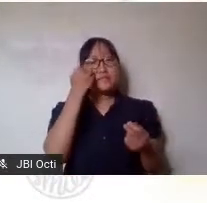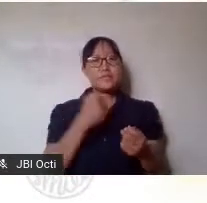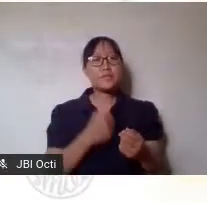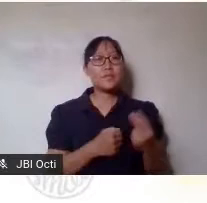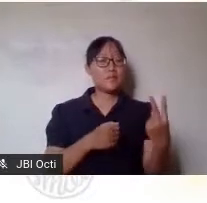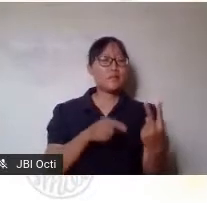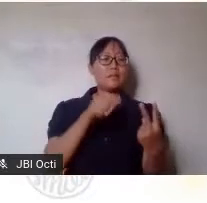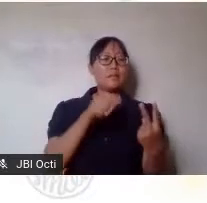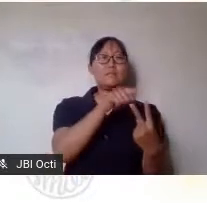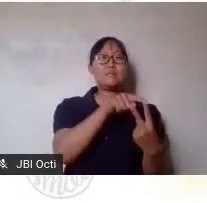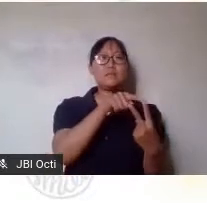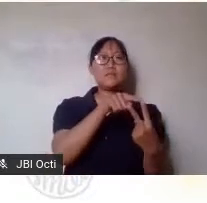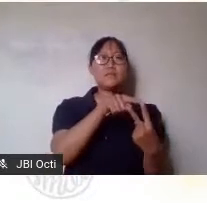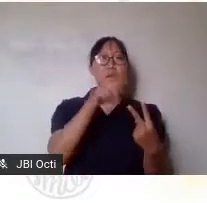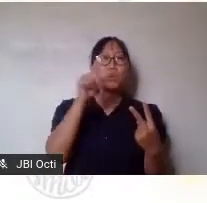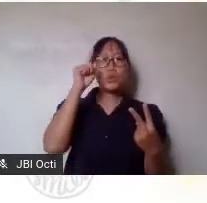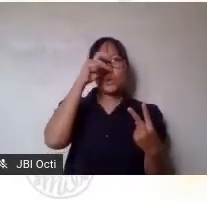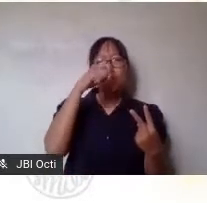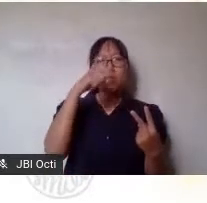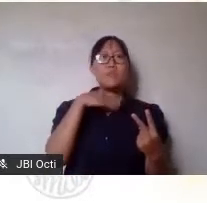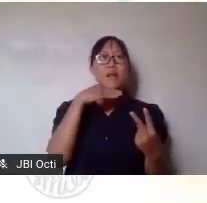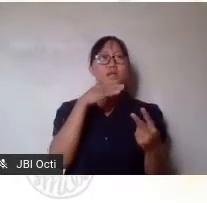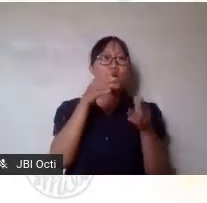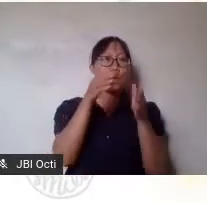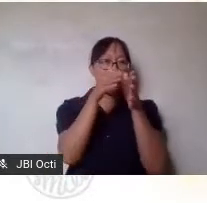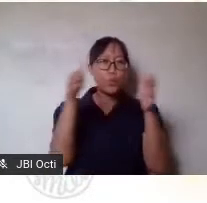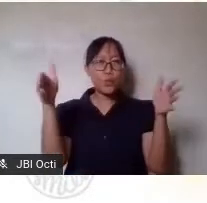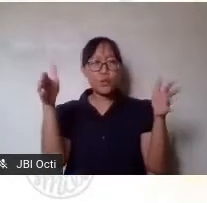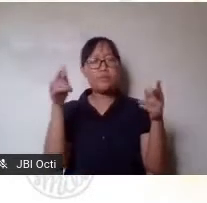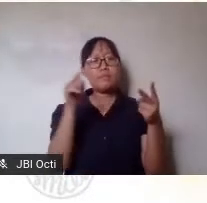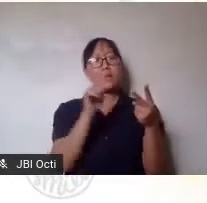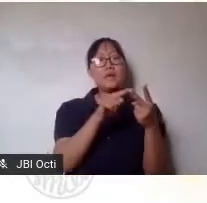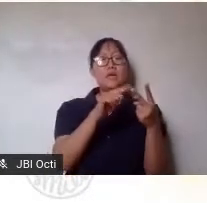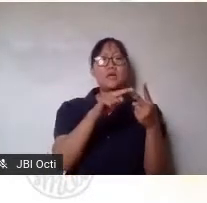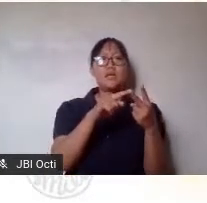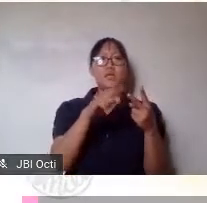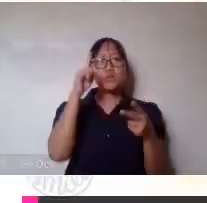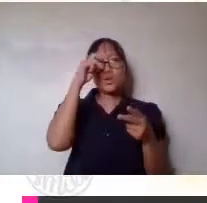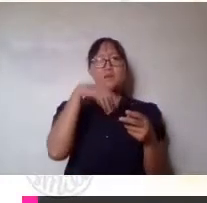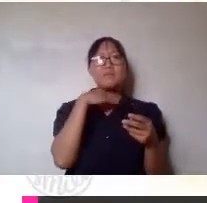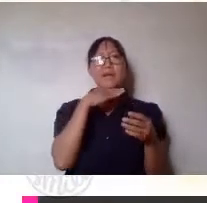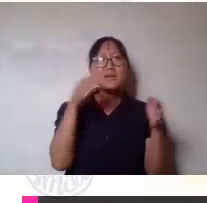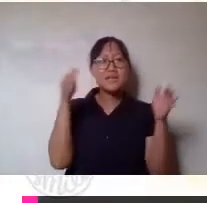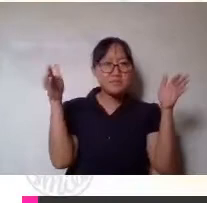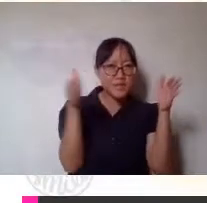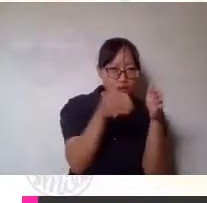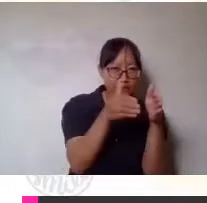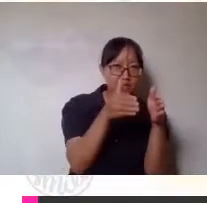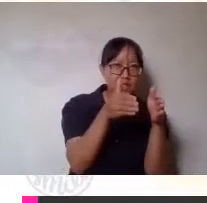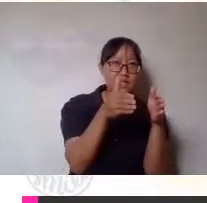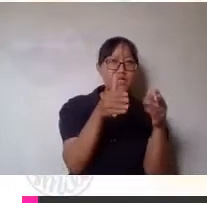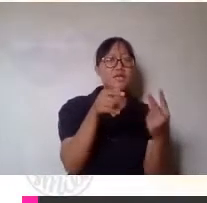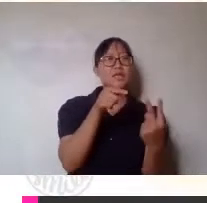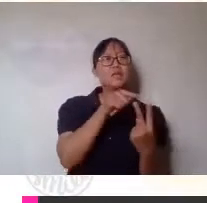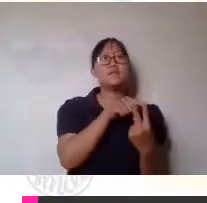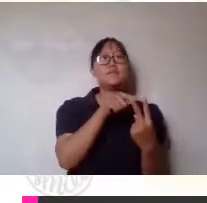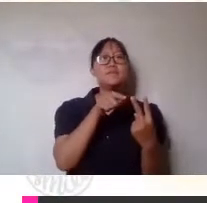belajar spesifik bisa kita lihat dari IQ yang dimiliki anaknya